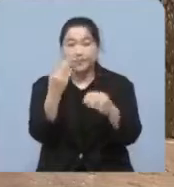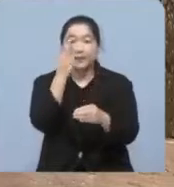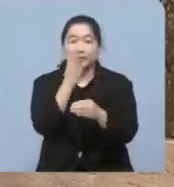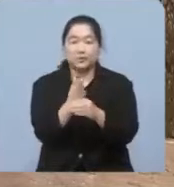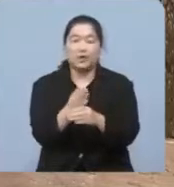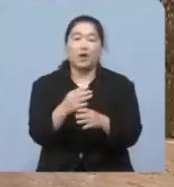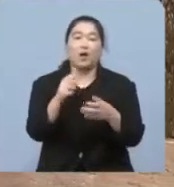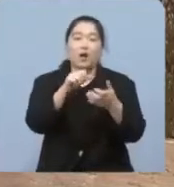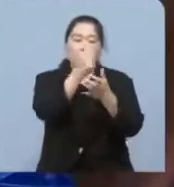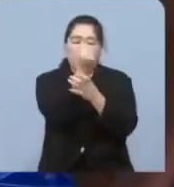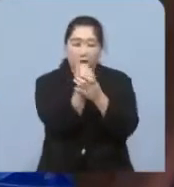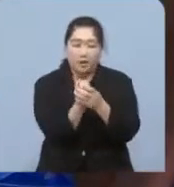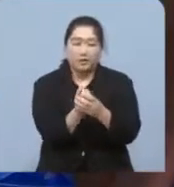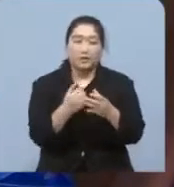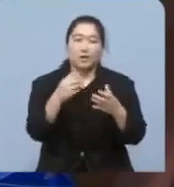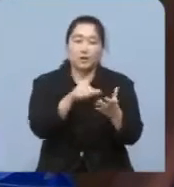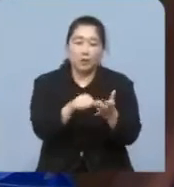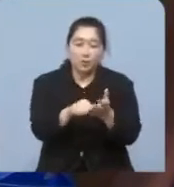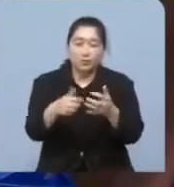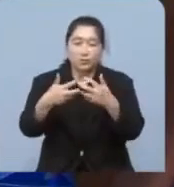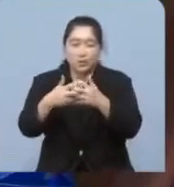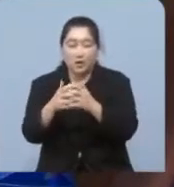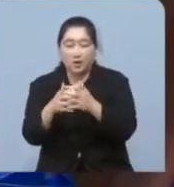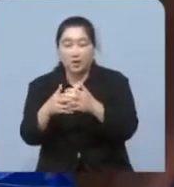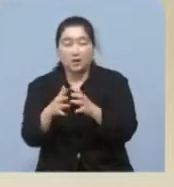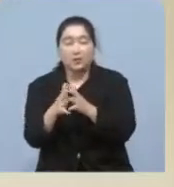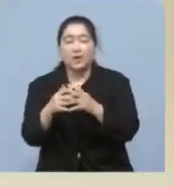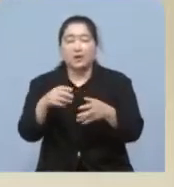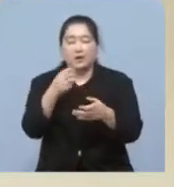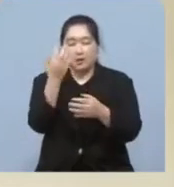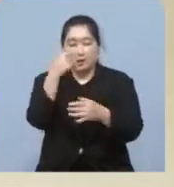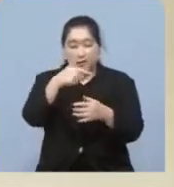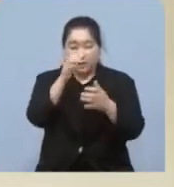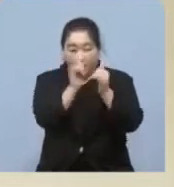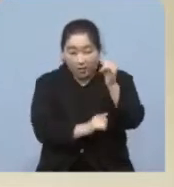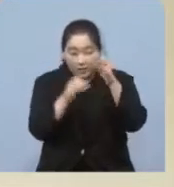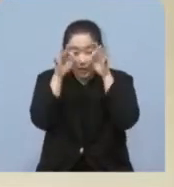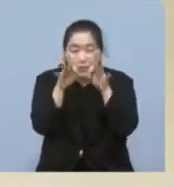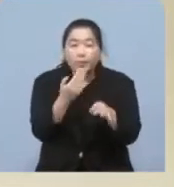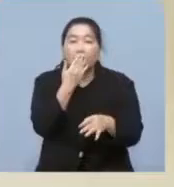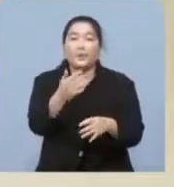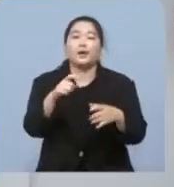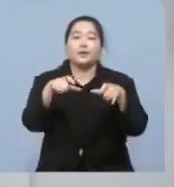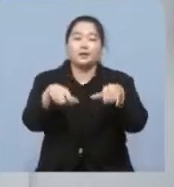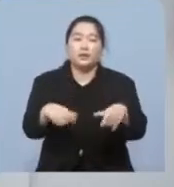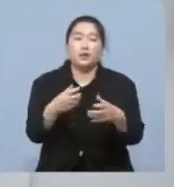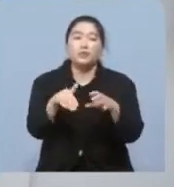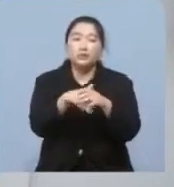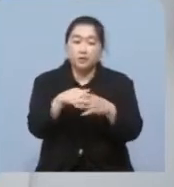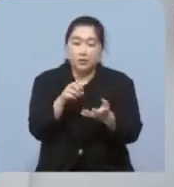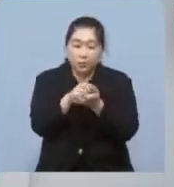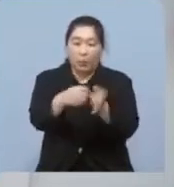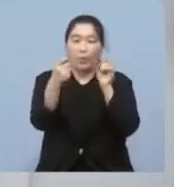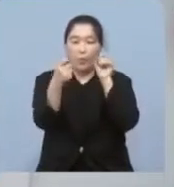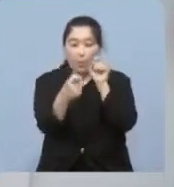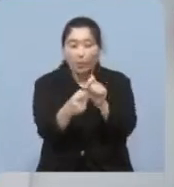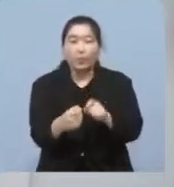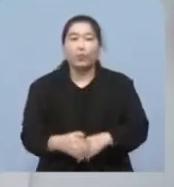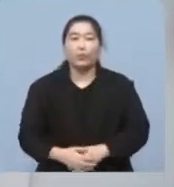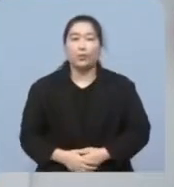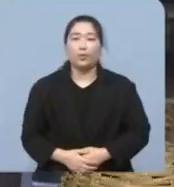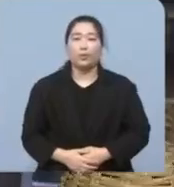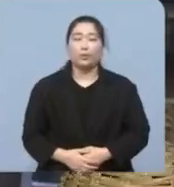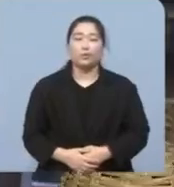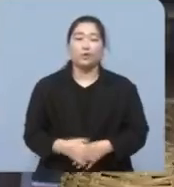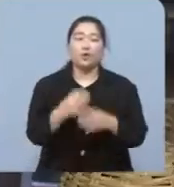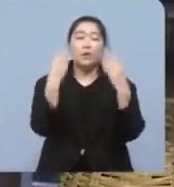Bắc Trung Sơn đã nhuộm màu thời gian nơi đây được mở cửa vào năm 1939 thời kì thực dân Nhật Bản đồ hộ bán đảo Hàn Quốc đã giận